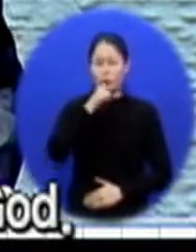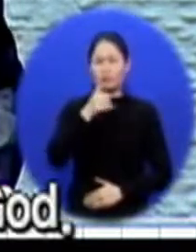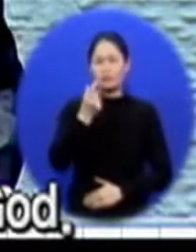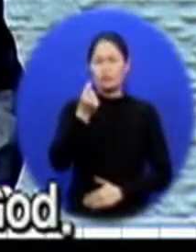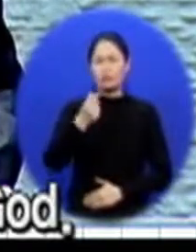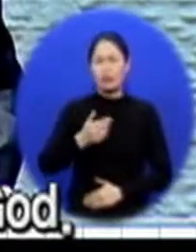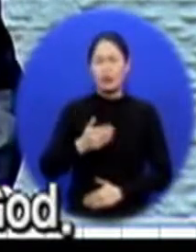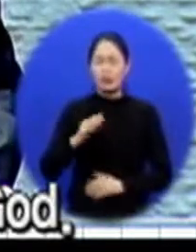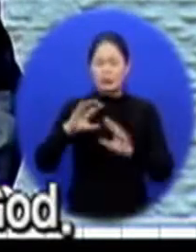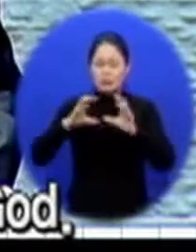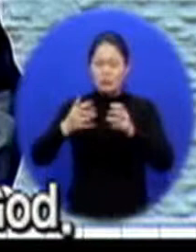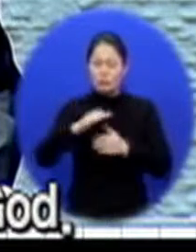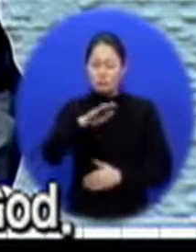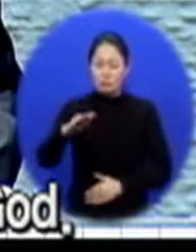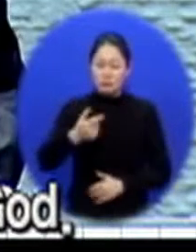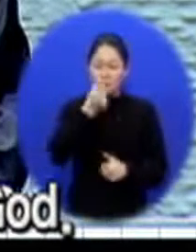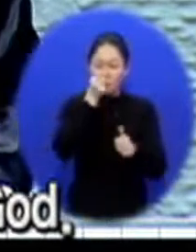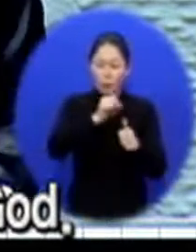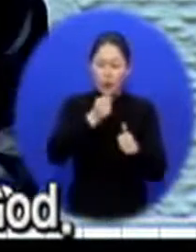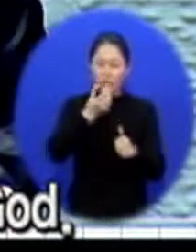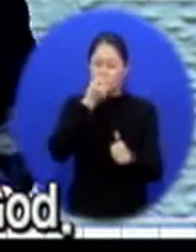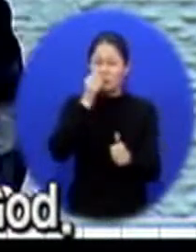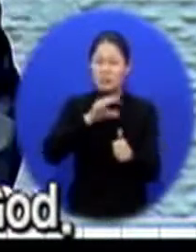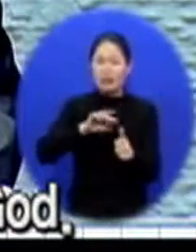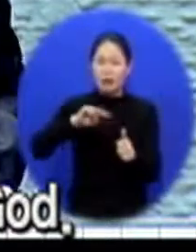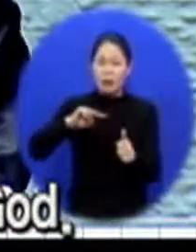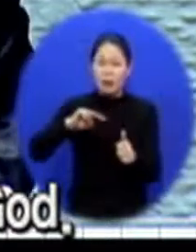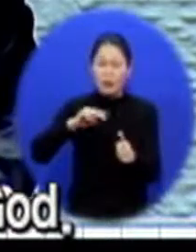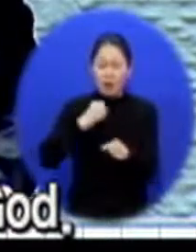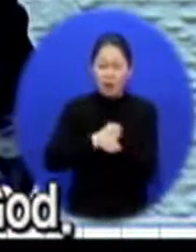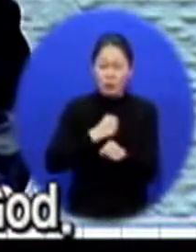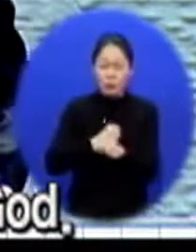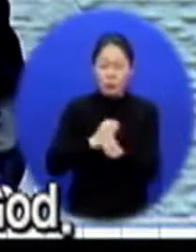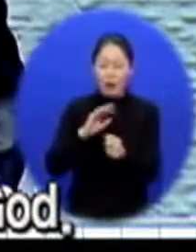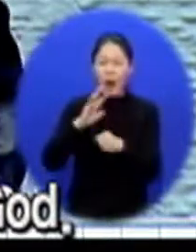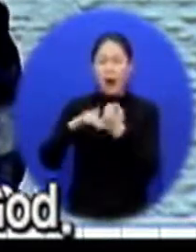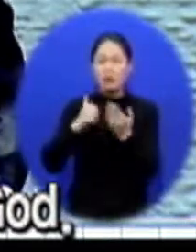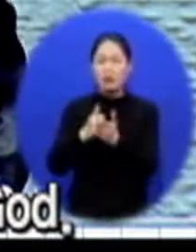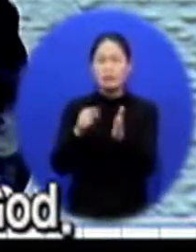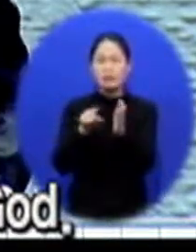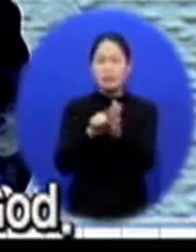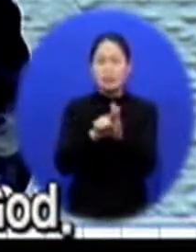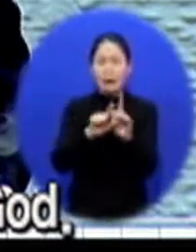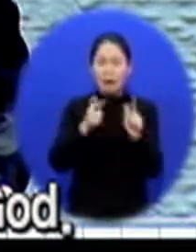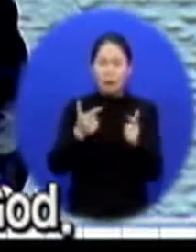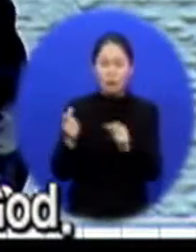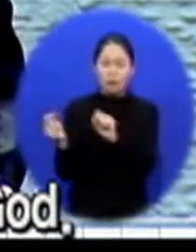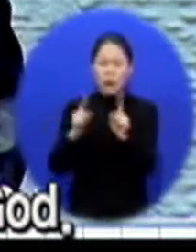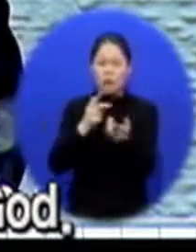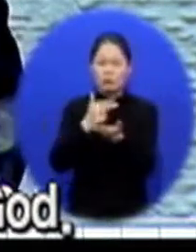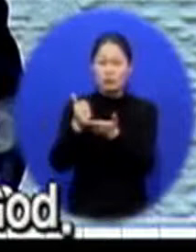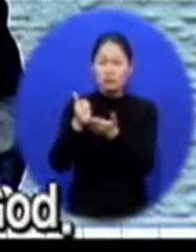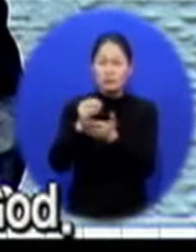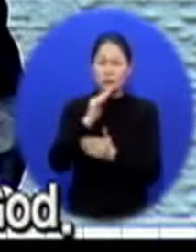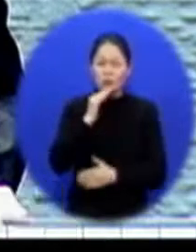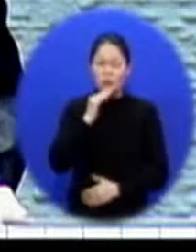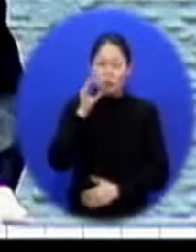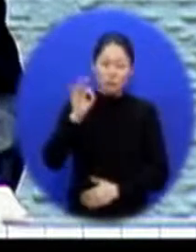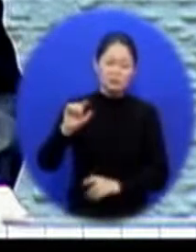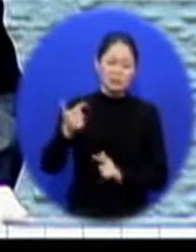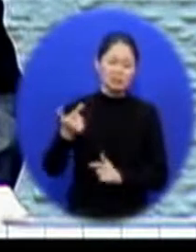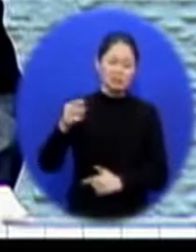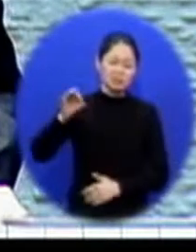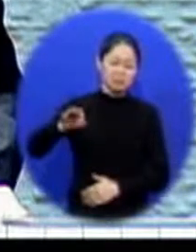세상이 우리를 조롱하고 무시하고 하나님을 믿지 아니하고 부활의 주님 거들떠보지도 않는 그 세상에서